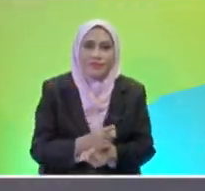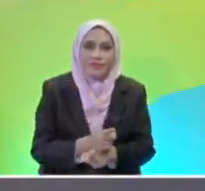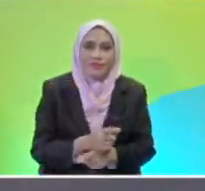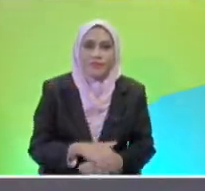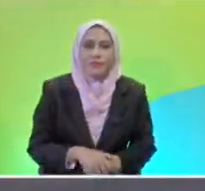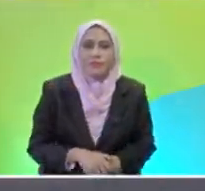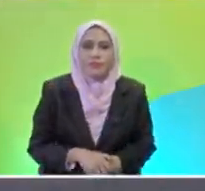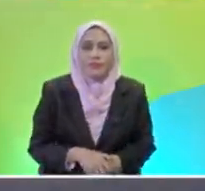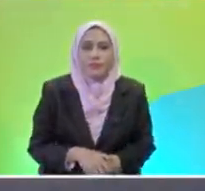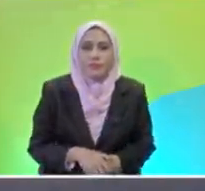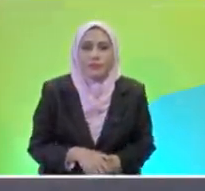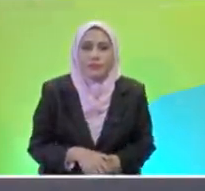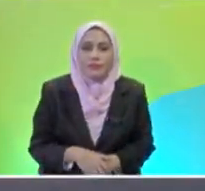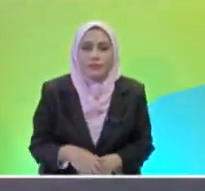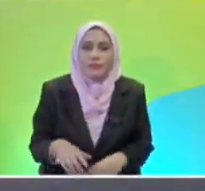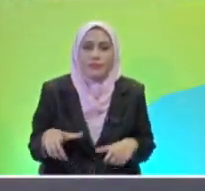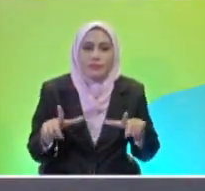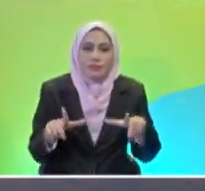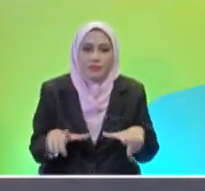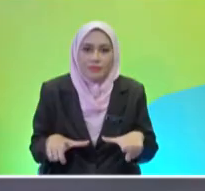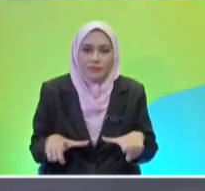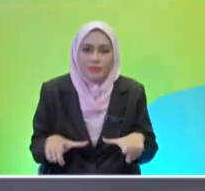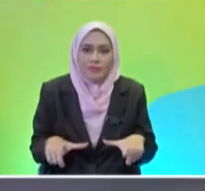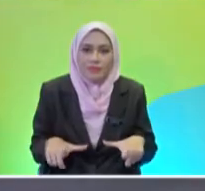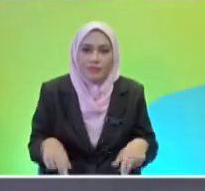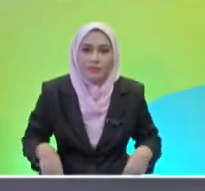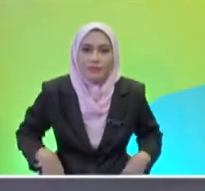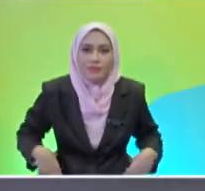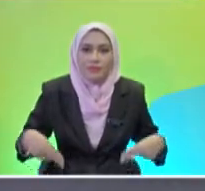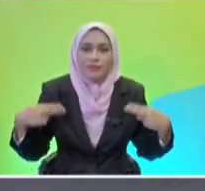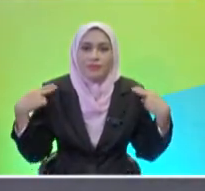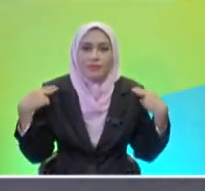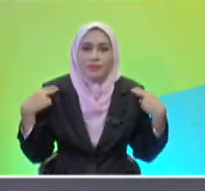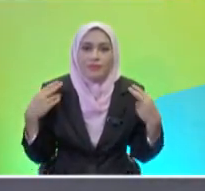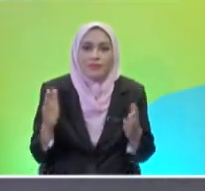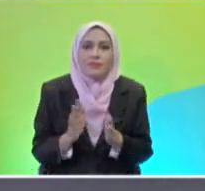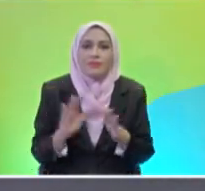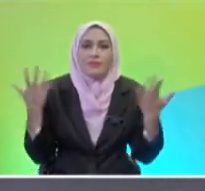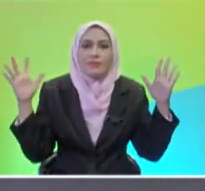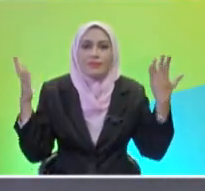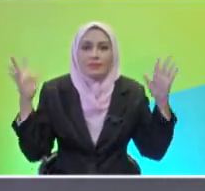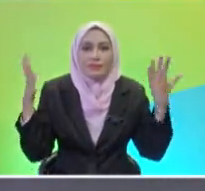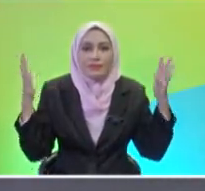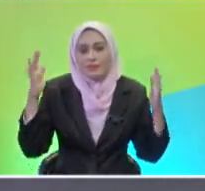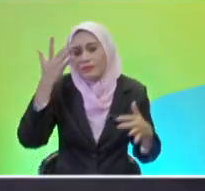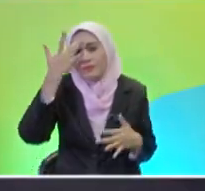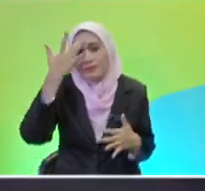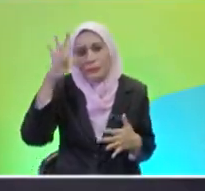Hidup. Okey, kita lekatkan kat sini ya, murid-murid. Dah lengkap.